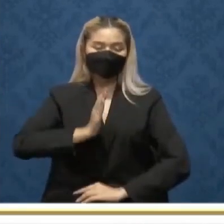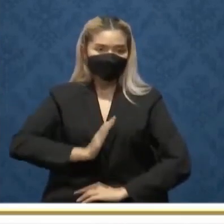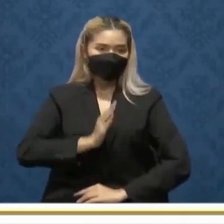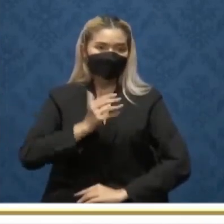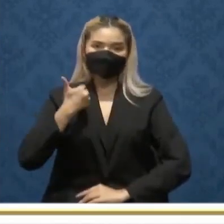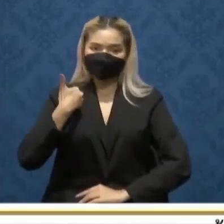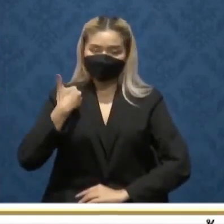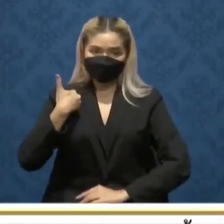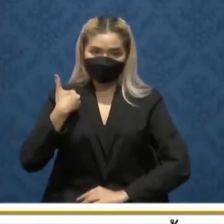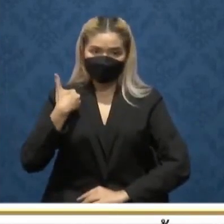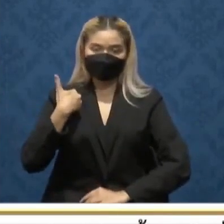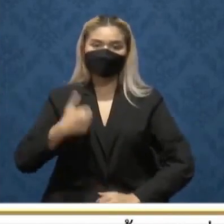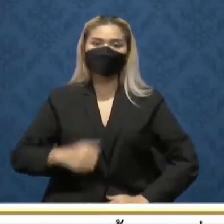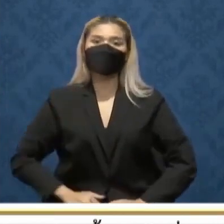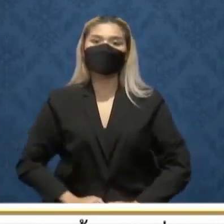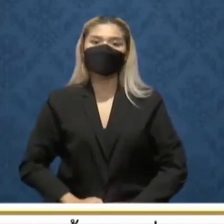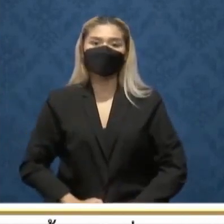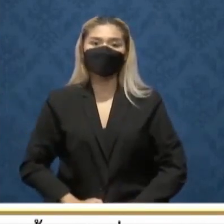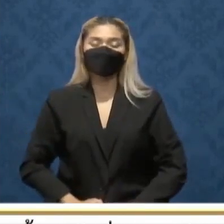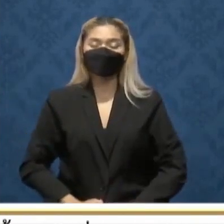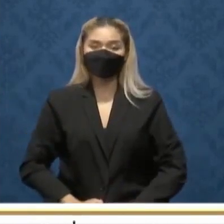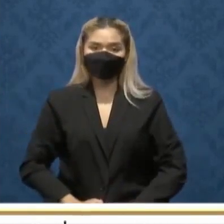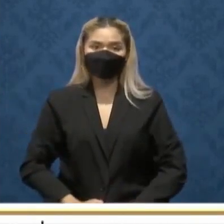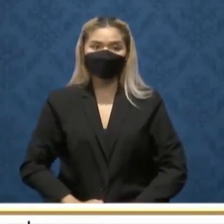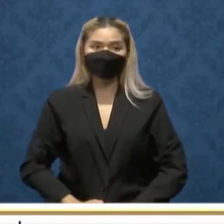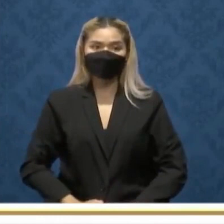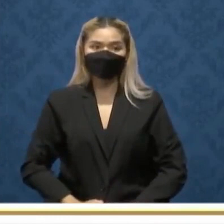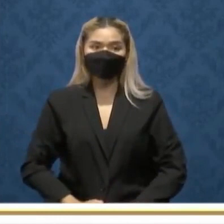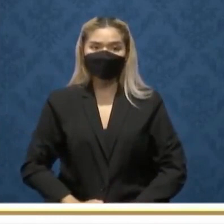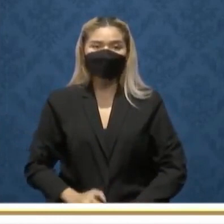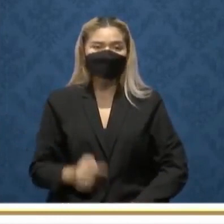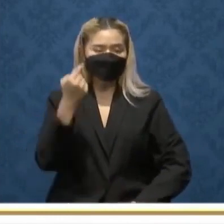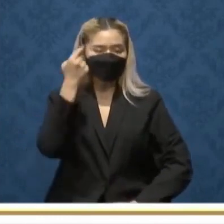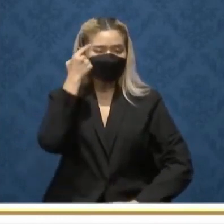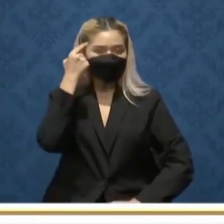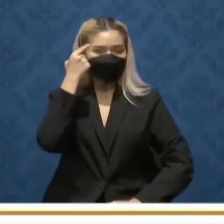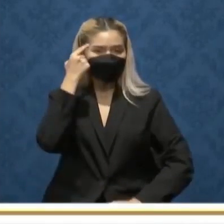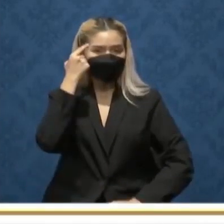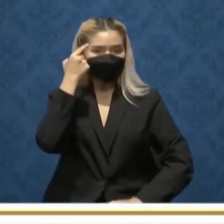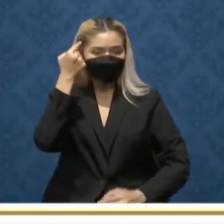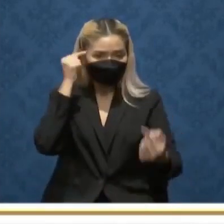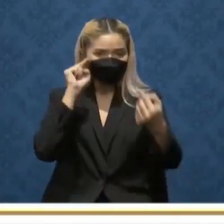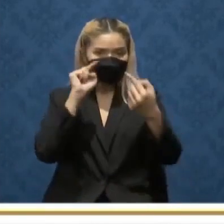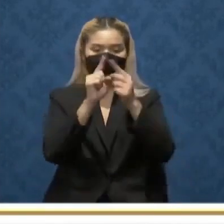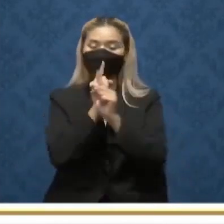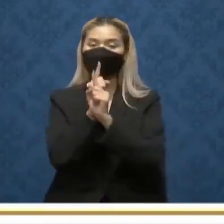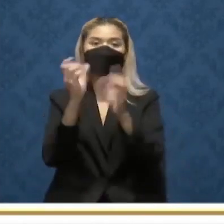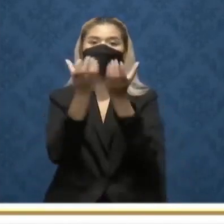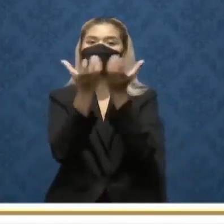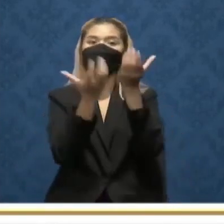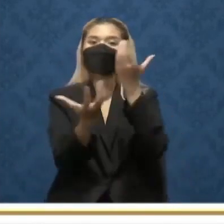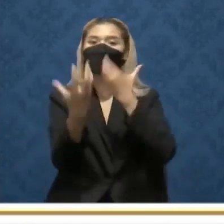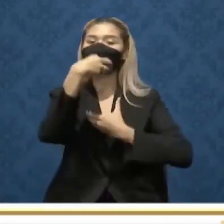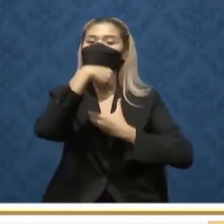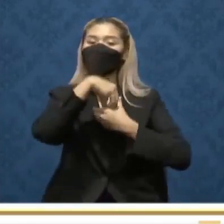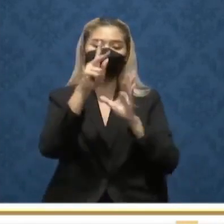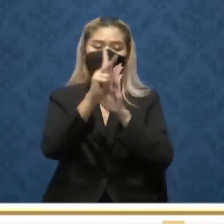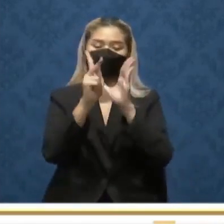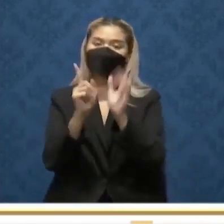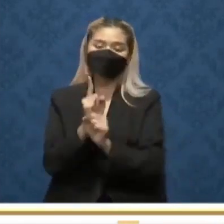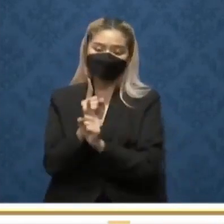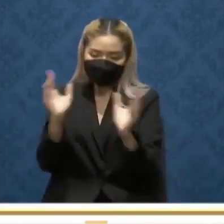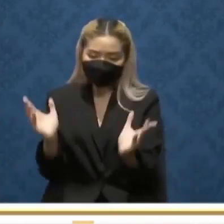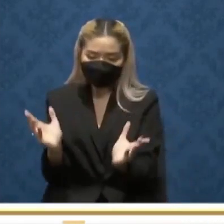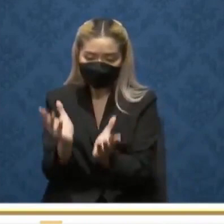ไม่อยู่ใต้อานัตของฝ่ายบริหารซึ่งนี่เป็นสิ่งที่ถูกต้องตามรัฐธรรมนูญที่พวกเราควรจะต้องยึดถือและสนับสนุน